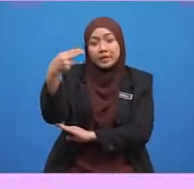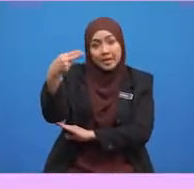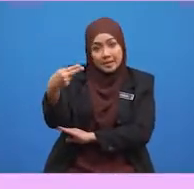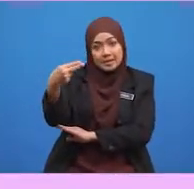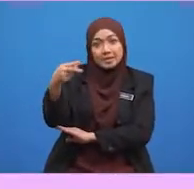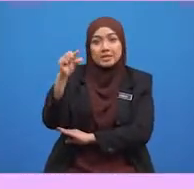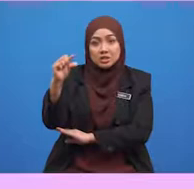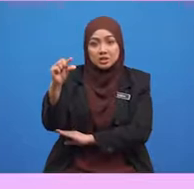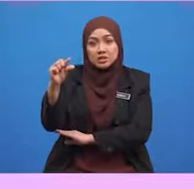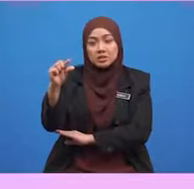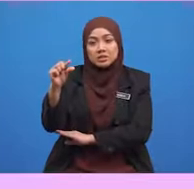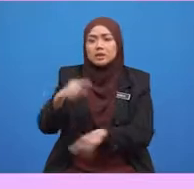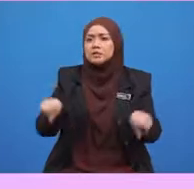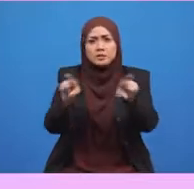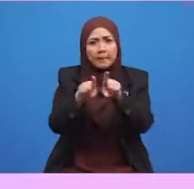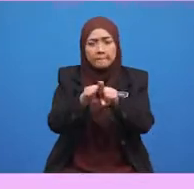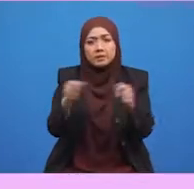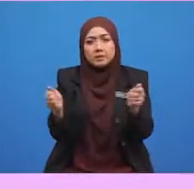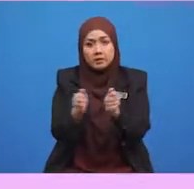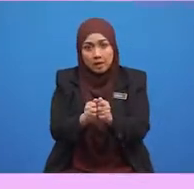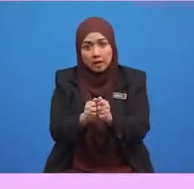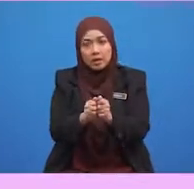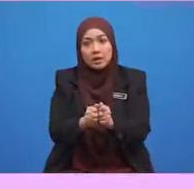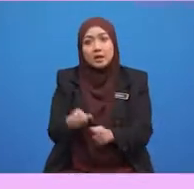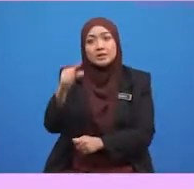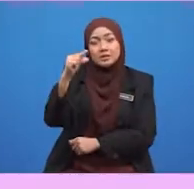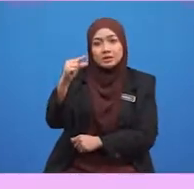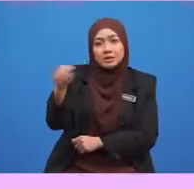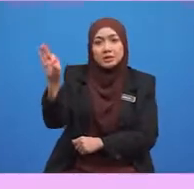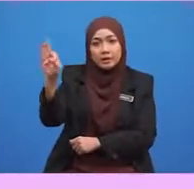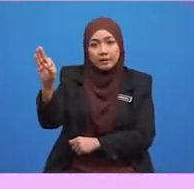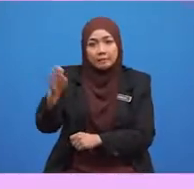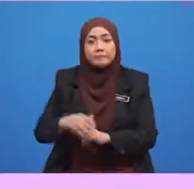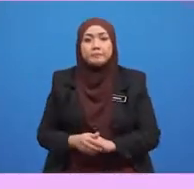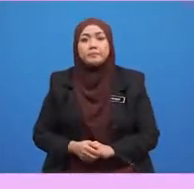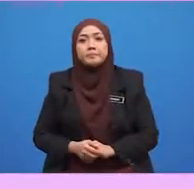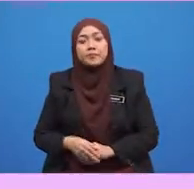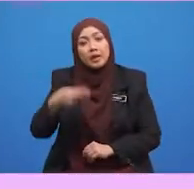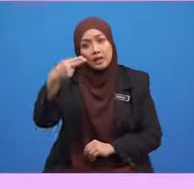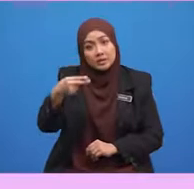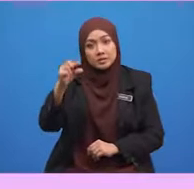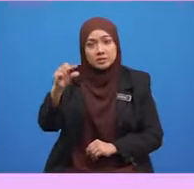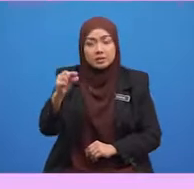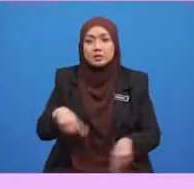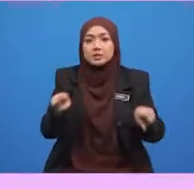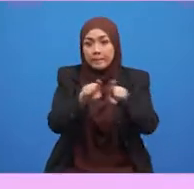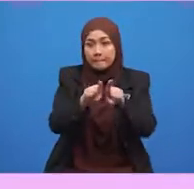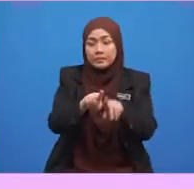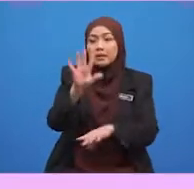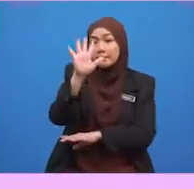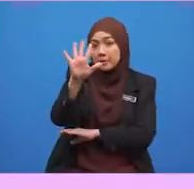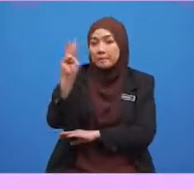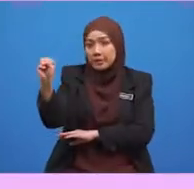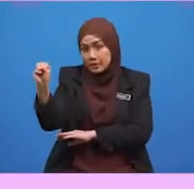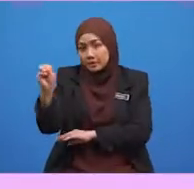dan EF adalah sama dengan panjang GF, maka panjang HG dan EF ialah 5